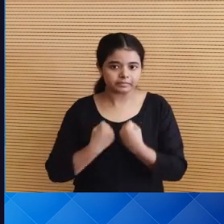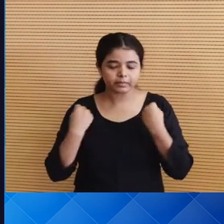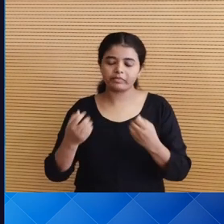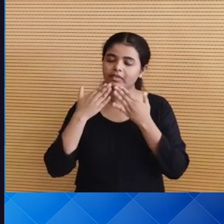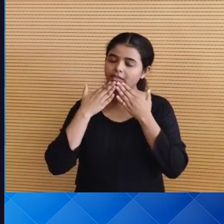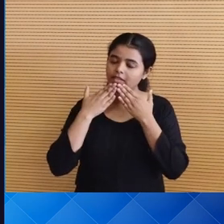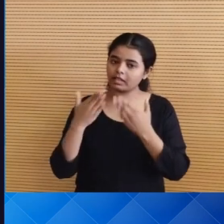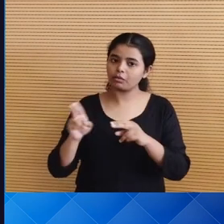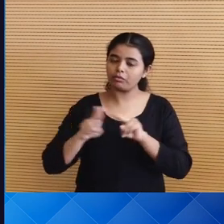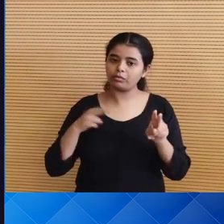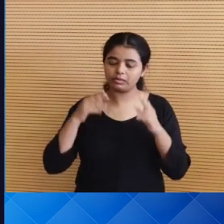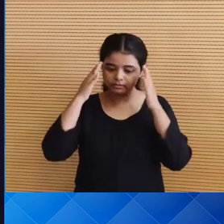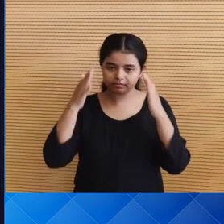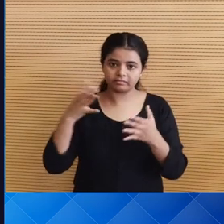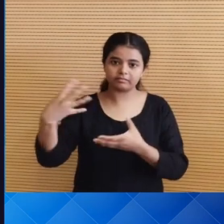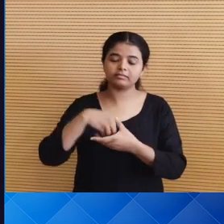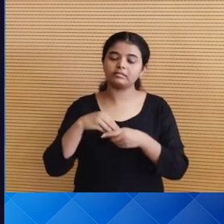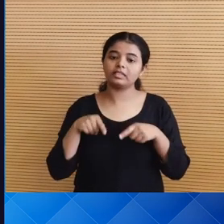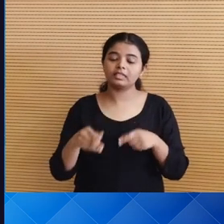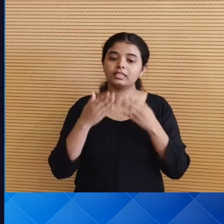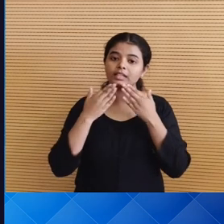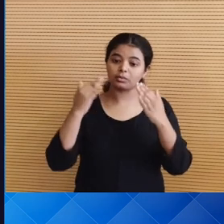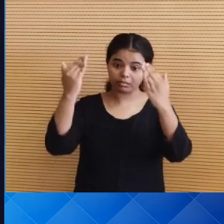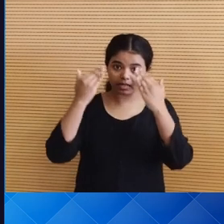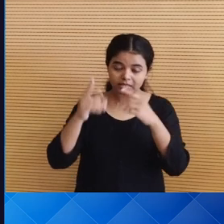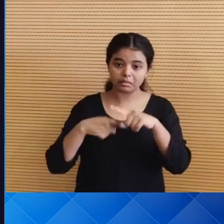सर फॉर ब्लेसिंग अस टुडे एंड वेलकम सर।